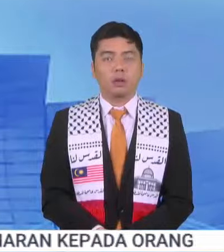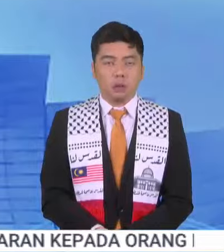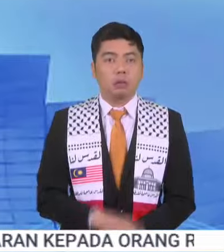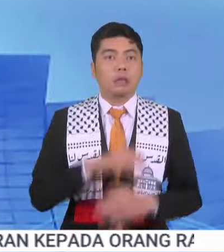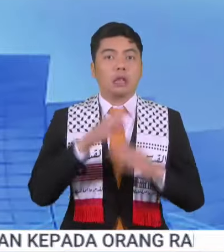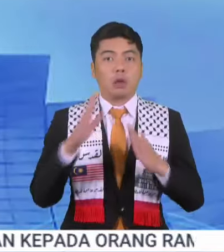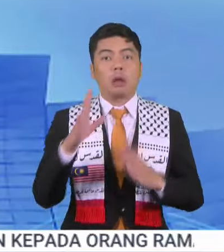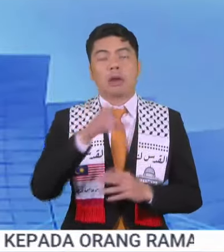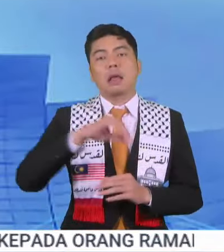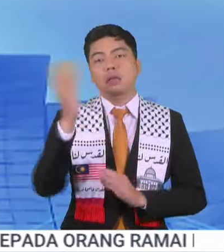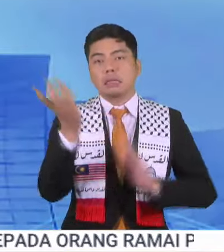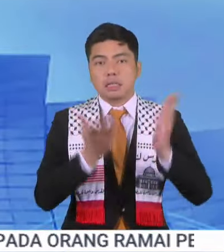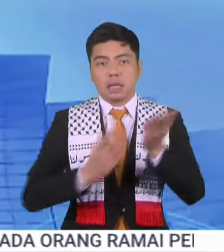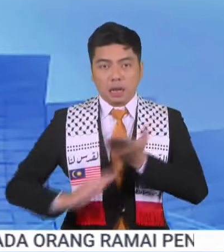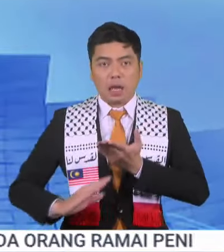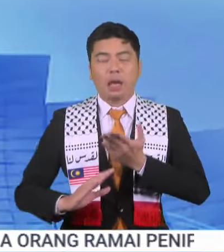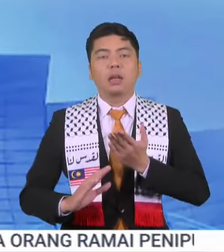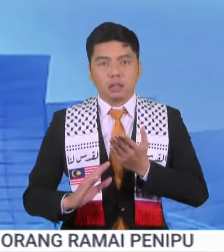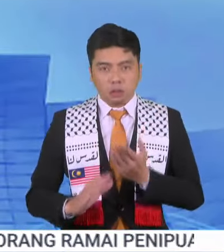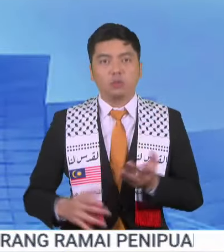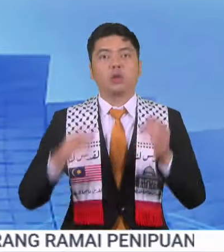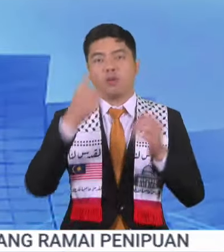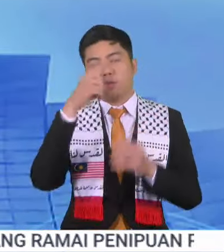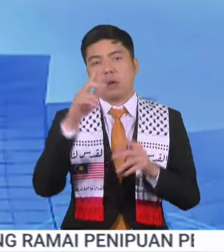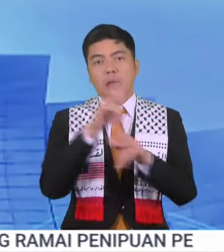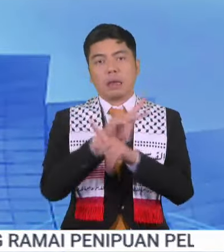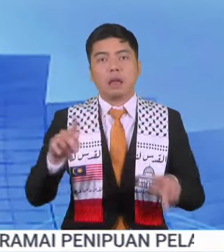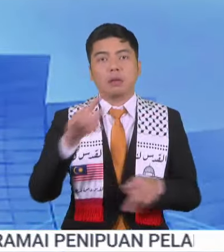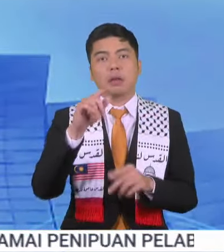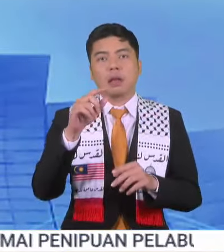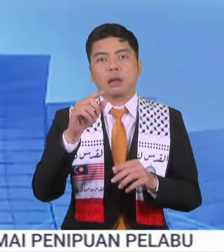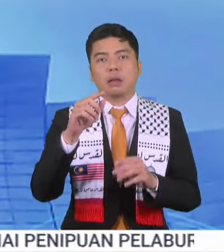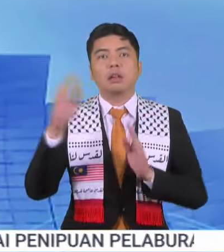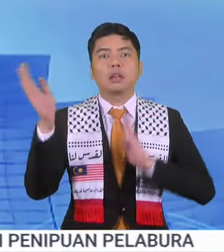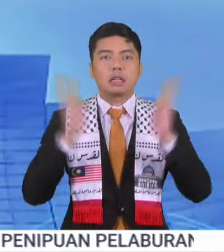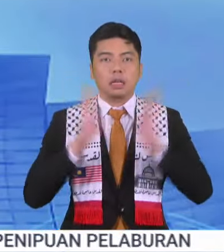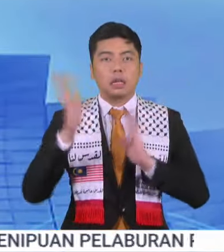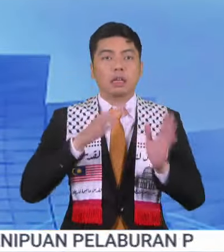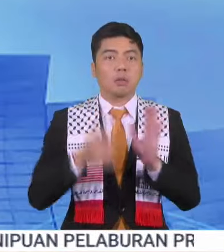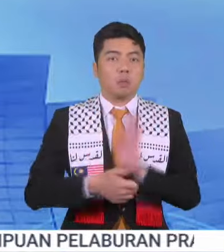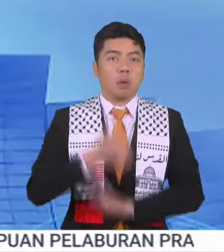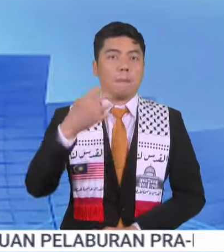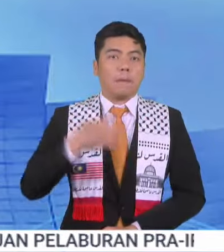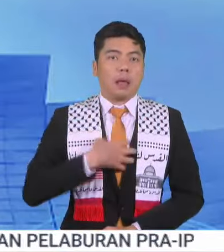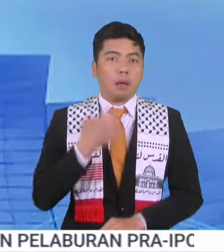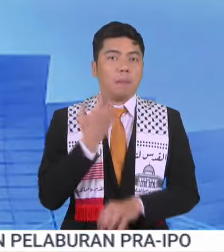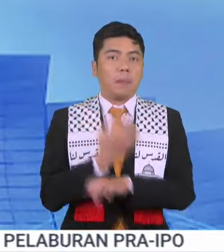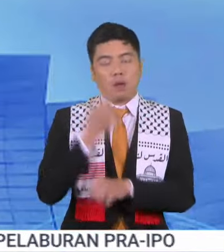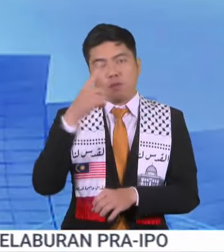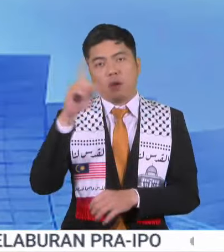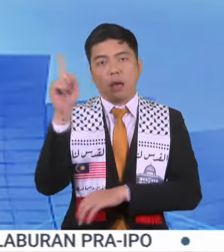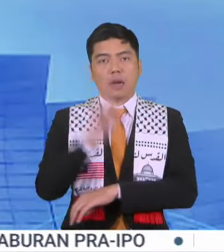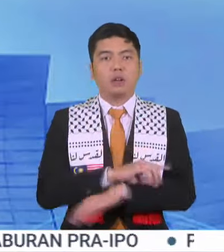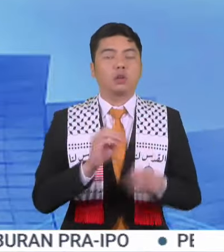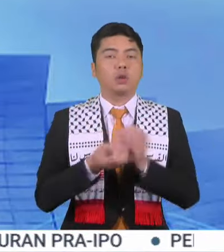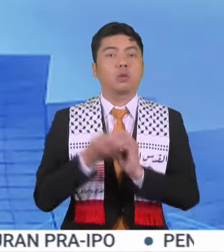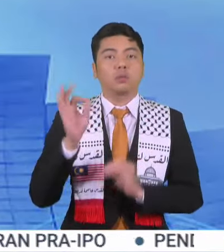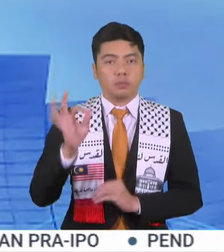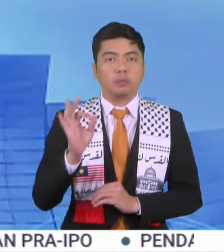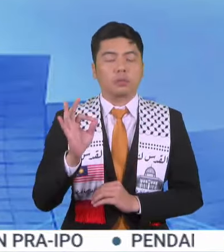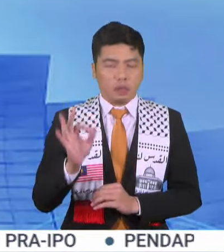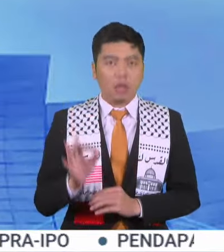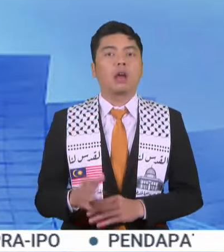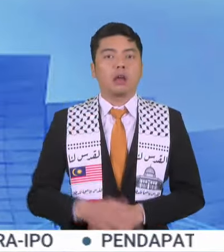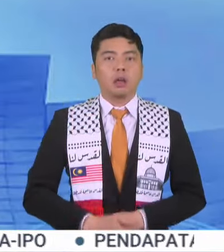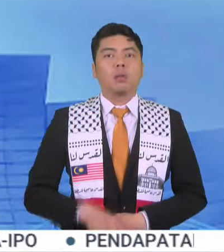Skuad taekwondo dan silat turut menceriakan kem negara hari ini apabila masing-masing meraih satu pingat emas pada saingan hari ke-9. Pasukan